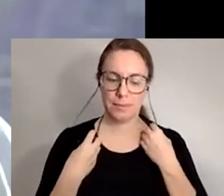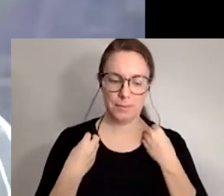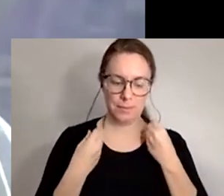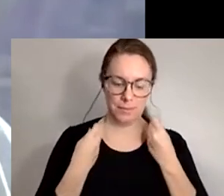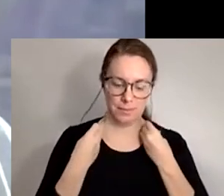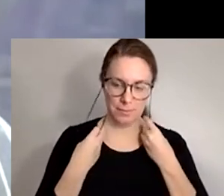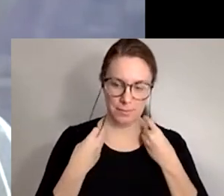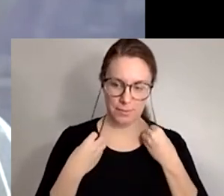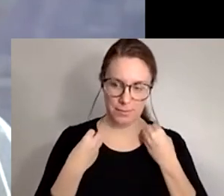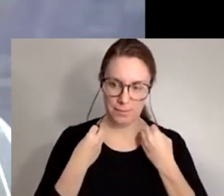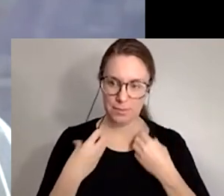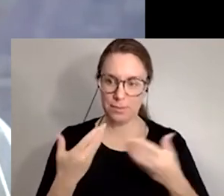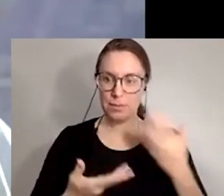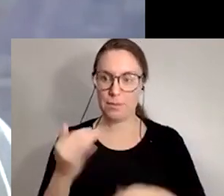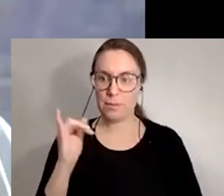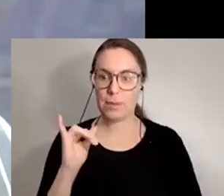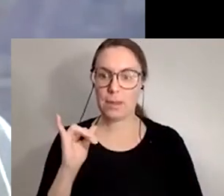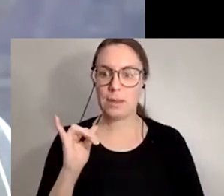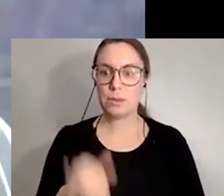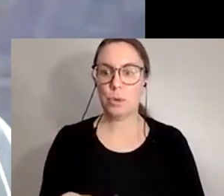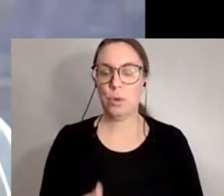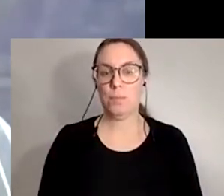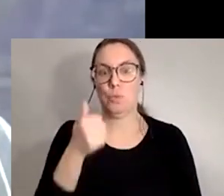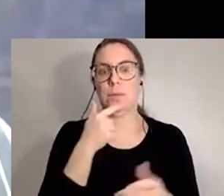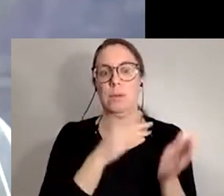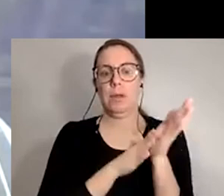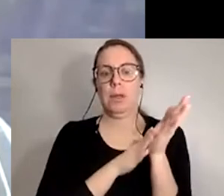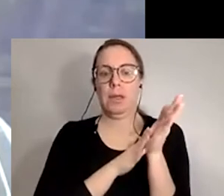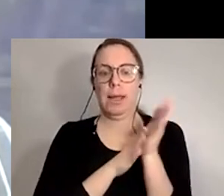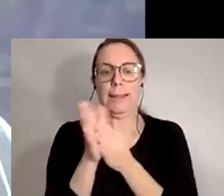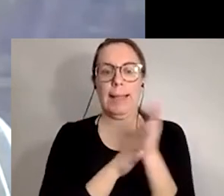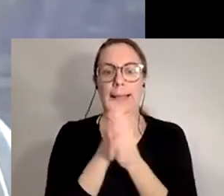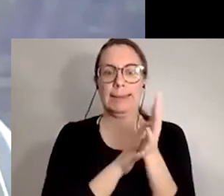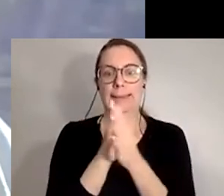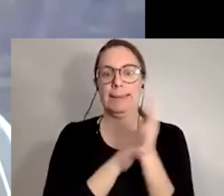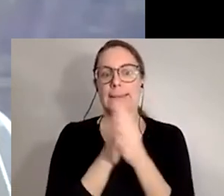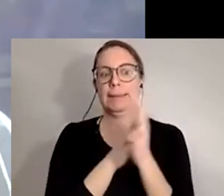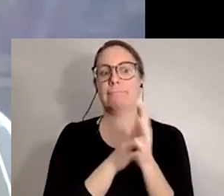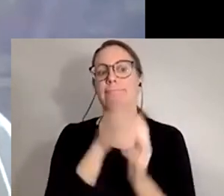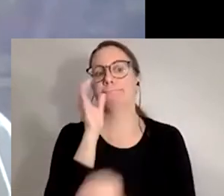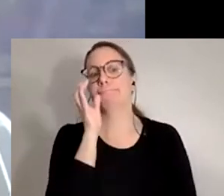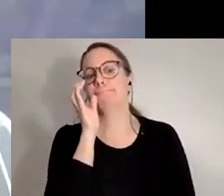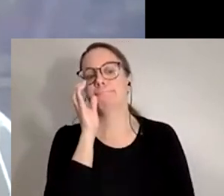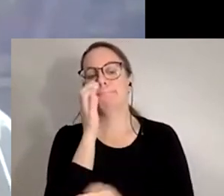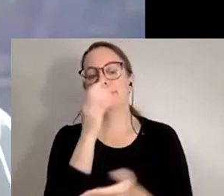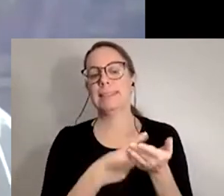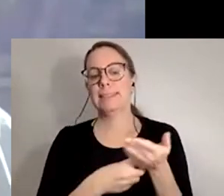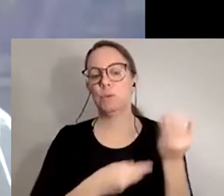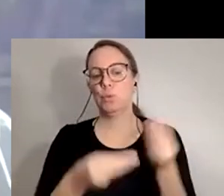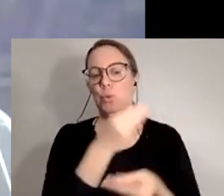de vos discussions tout à l'heure, c'est la relation intense et